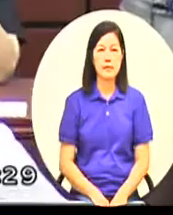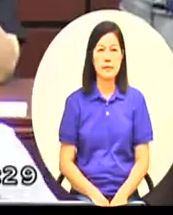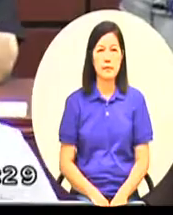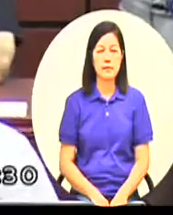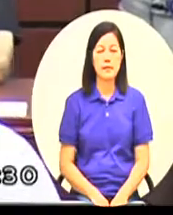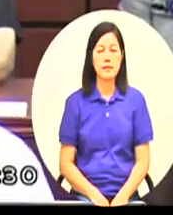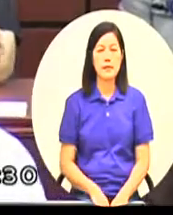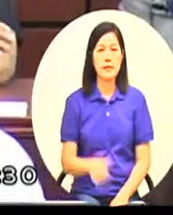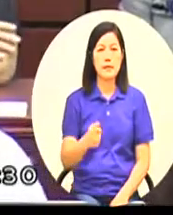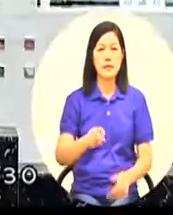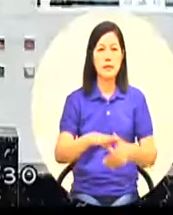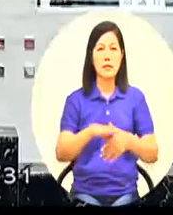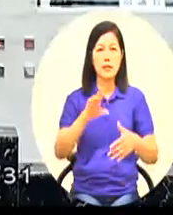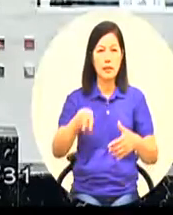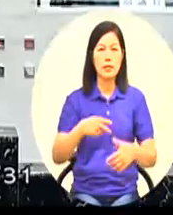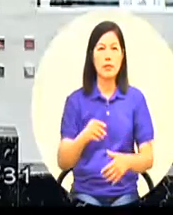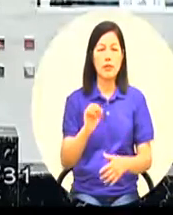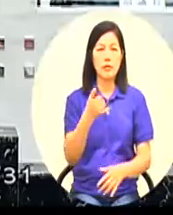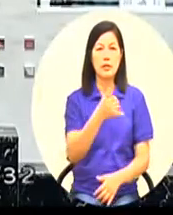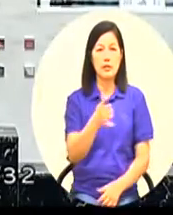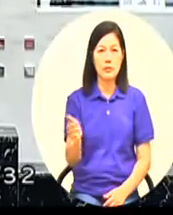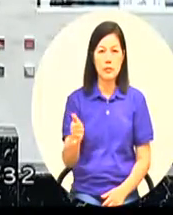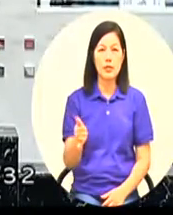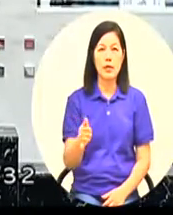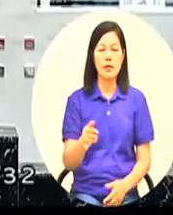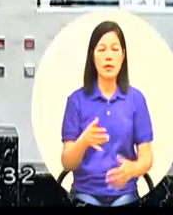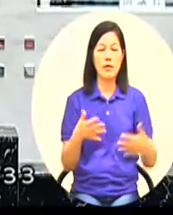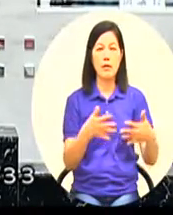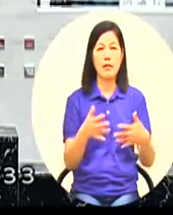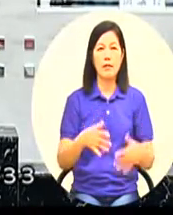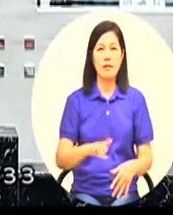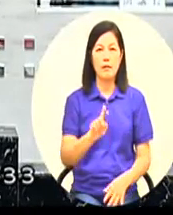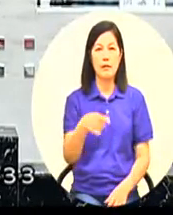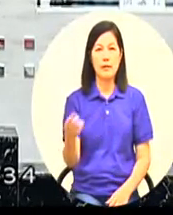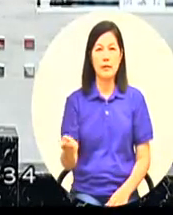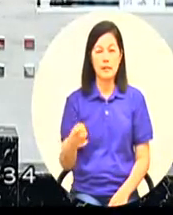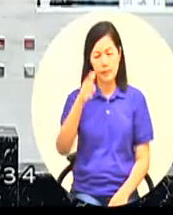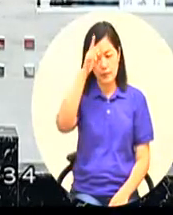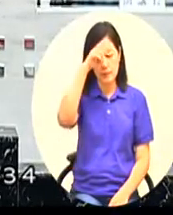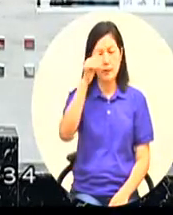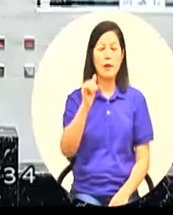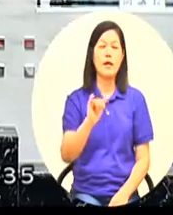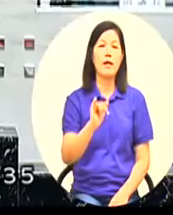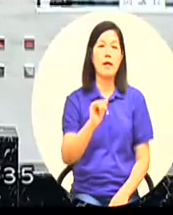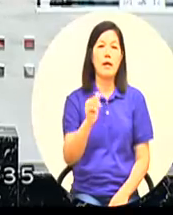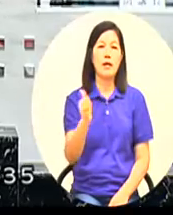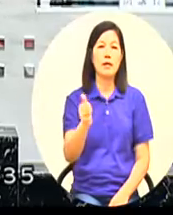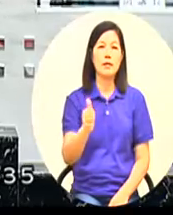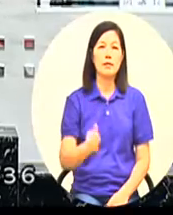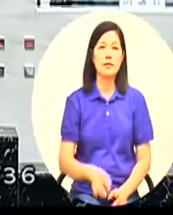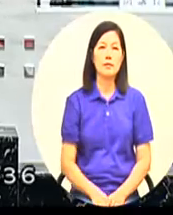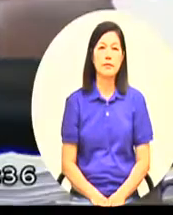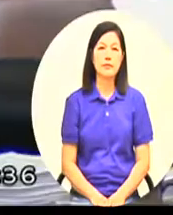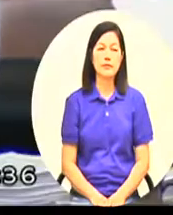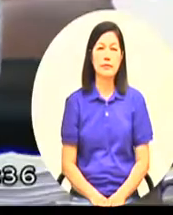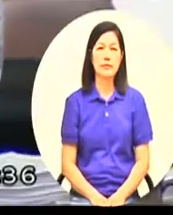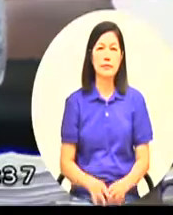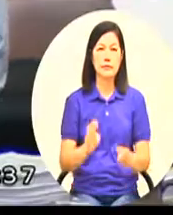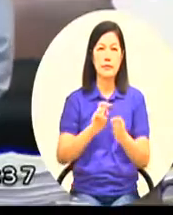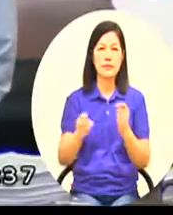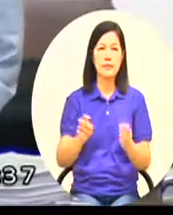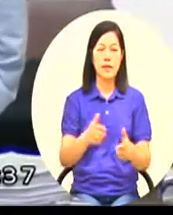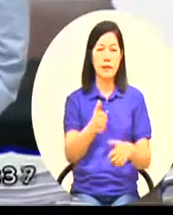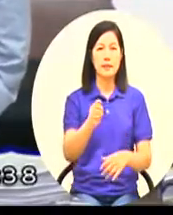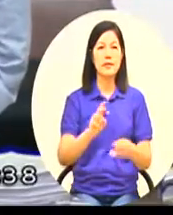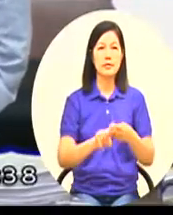麟刘议员的咨询。下一位我们请黄香淑黄议员，时间二十分钟。 谢谢主